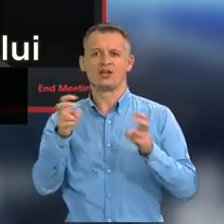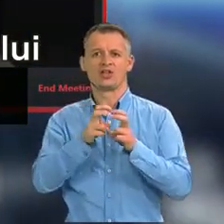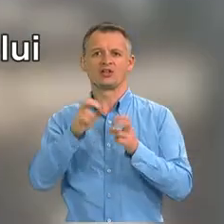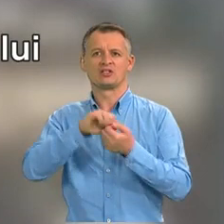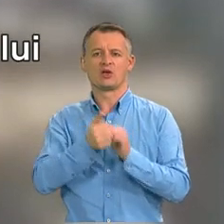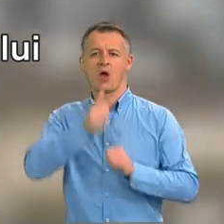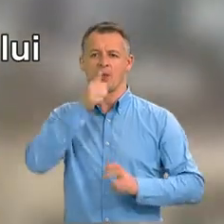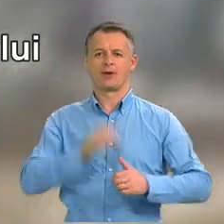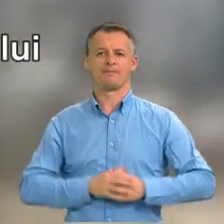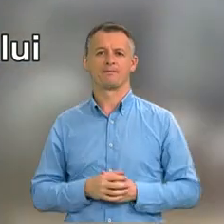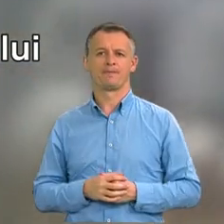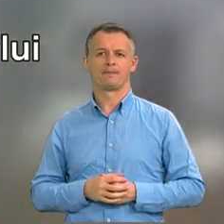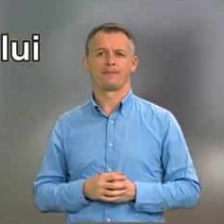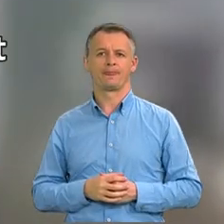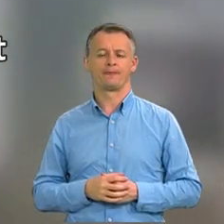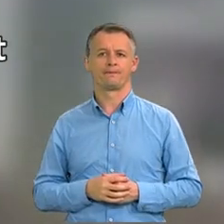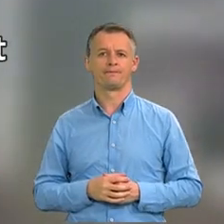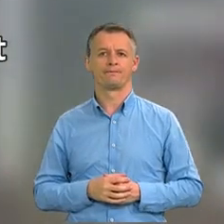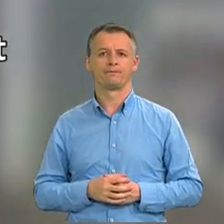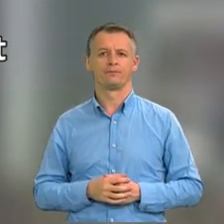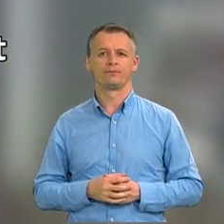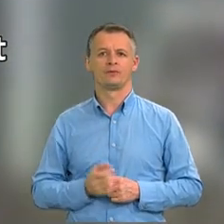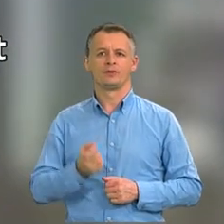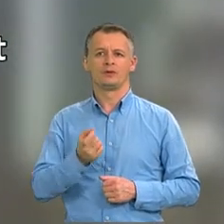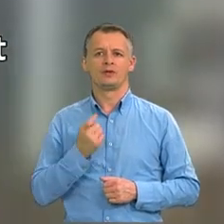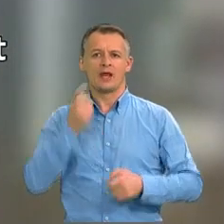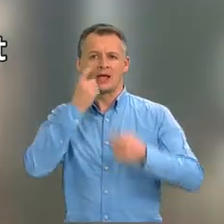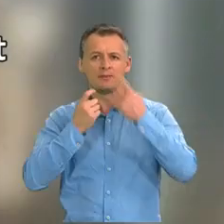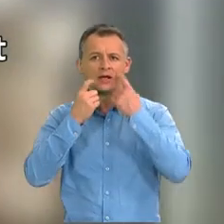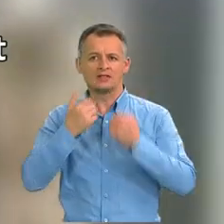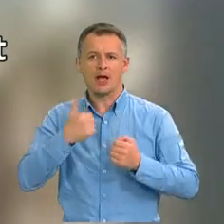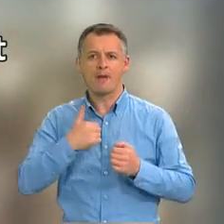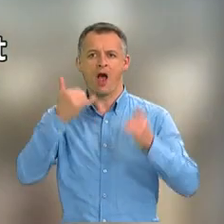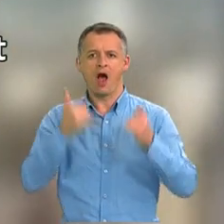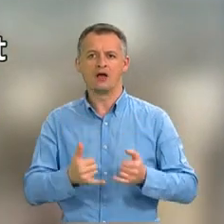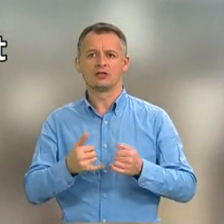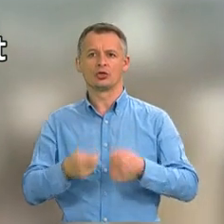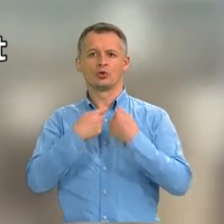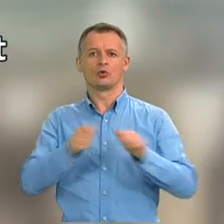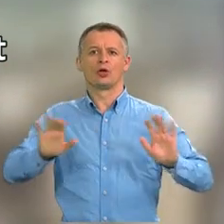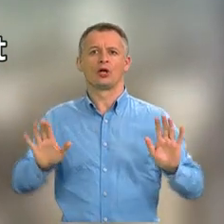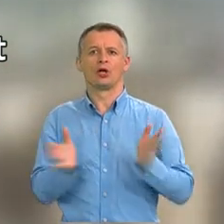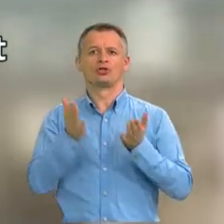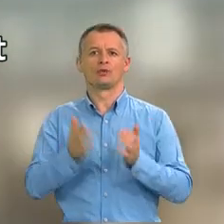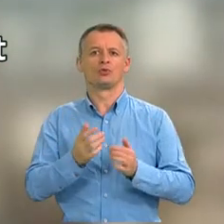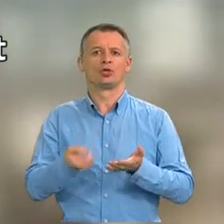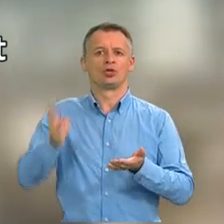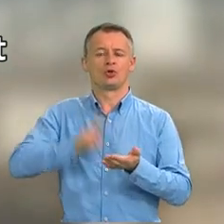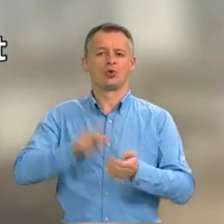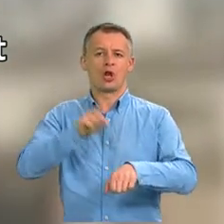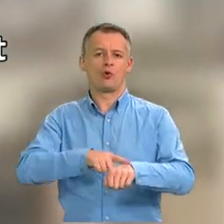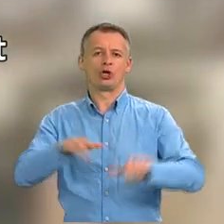provided with electricity and water supply as well. And so as for my personal experience of today's